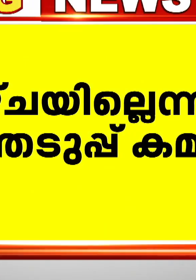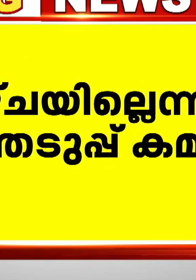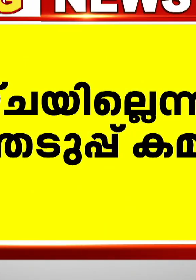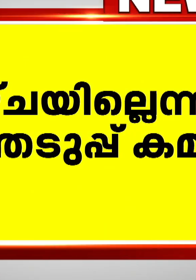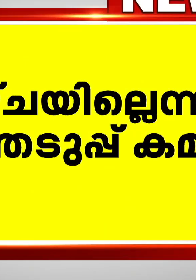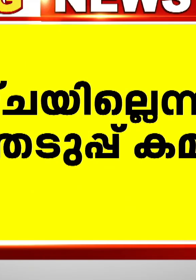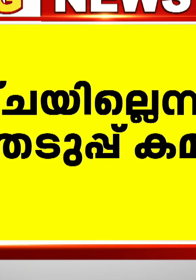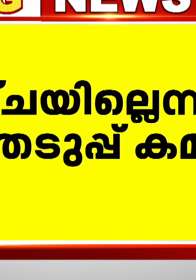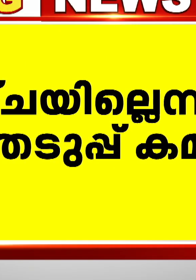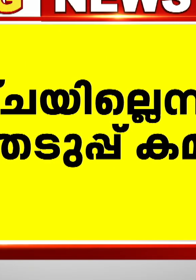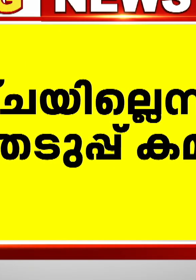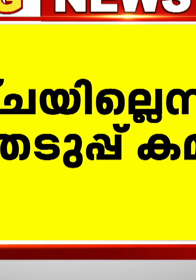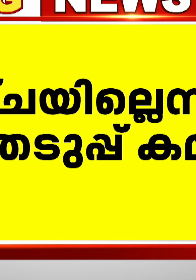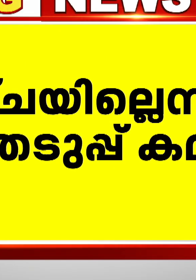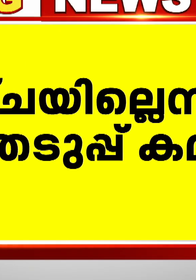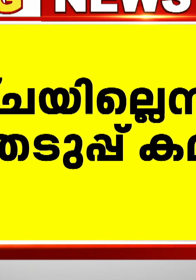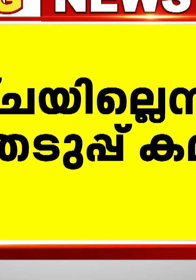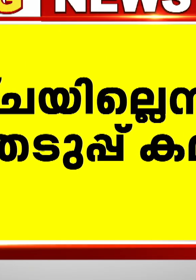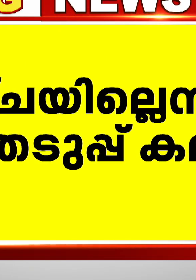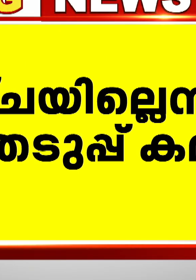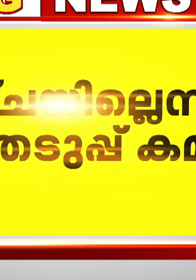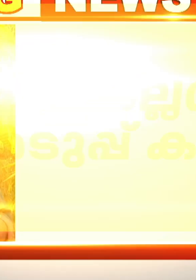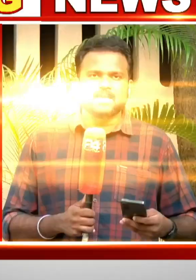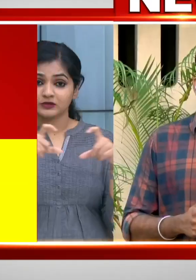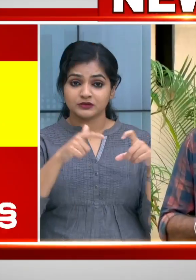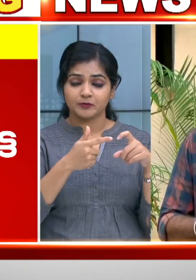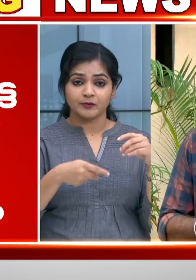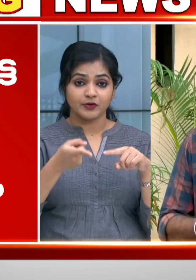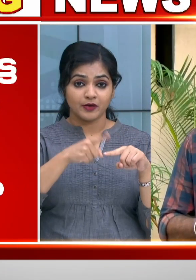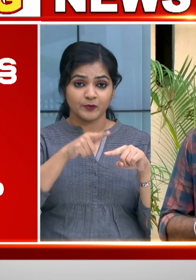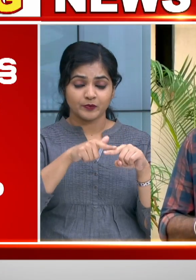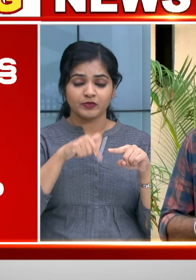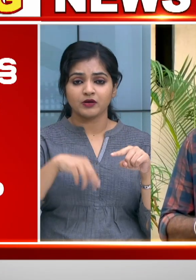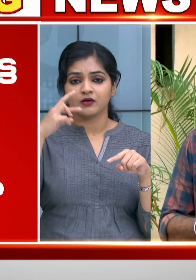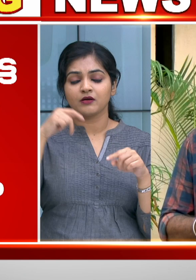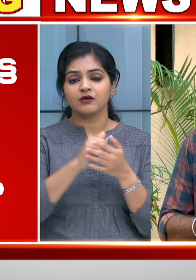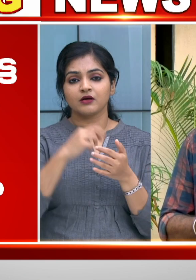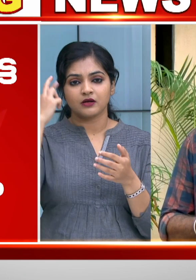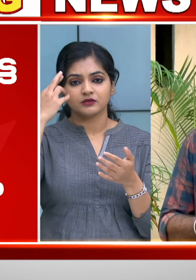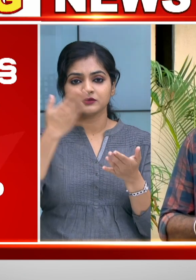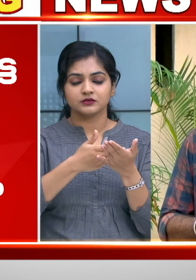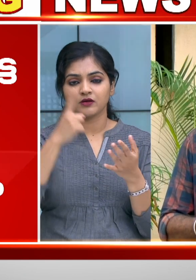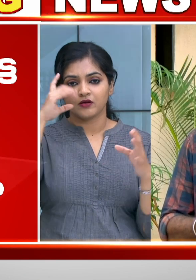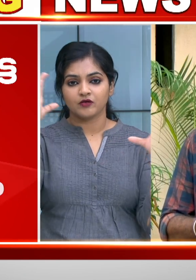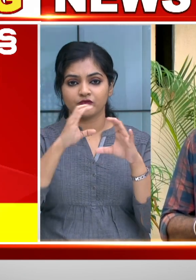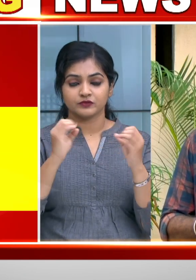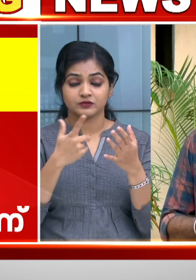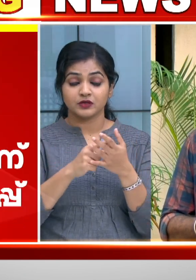എന്നതാണ് പ്രധാനമായും പറയുന്നത്. അധികമായി വന്ന സ്ലിപ്പുകളാണ് ഈ ആശയക്കുഴപ്പത്തിന് ഇടയാക്കിയത്. ഈ അധികമായി വന്ന